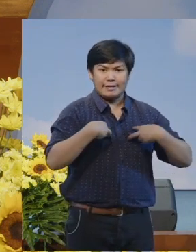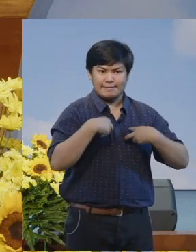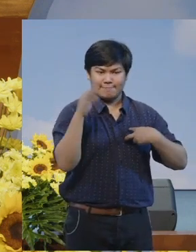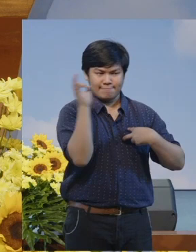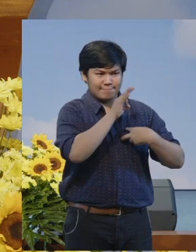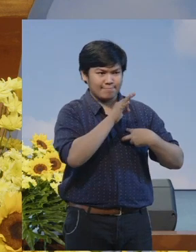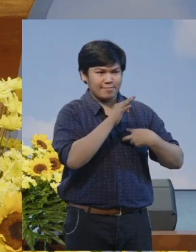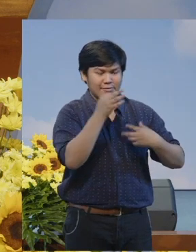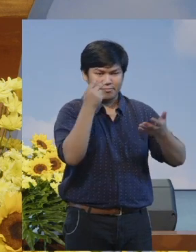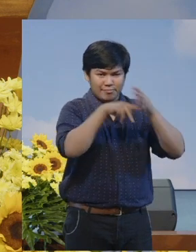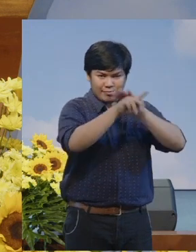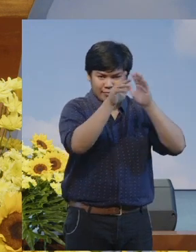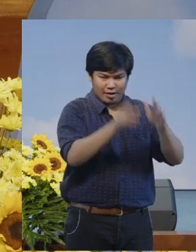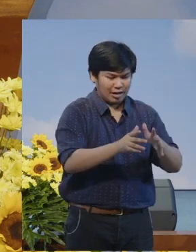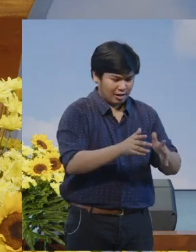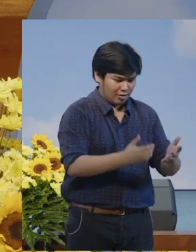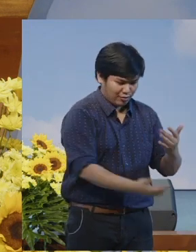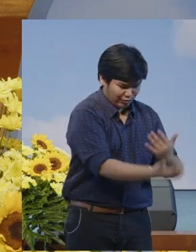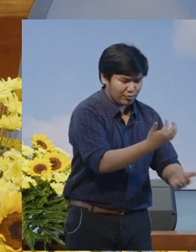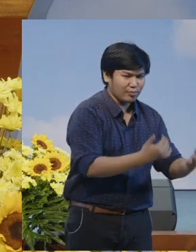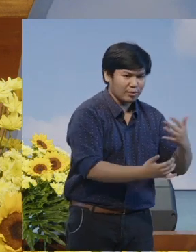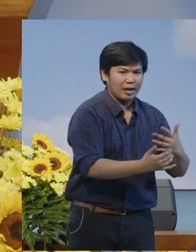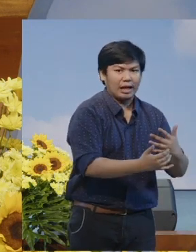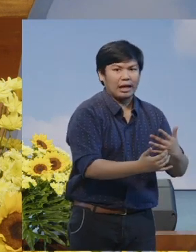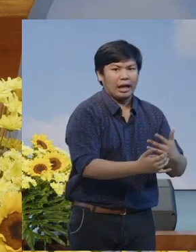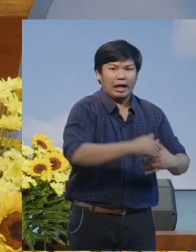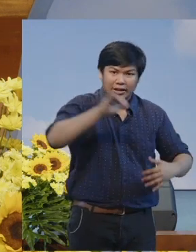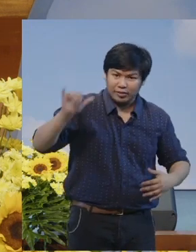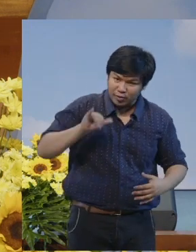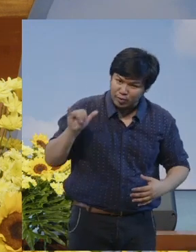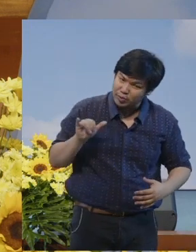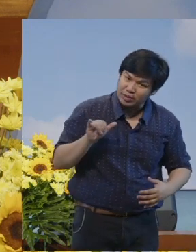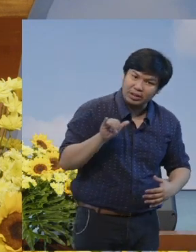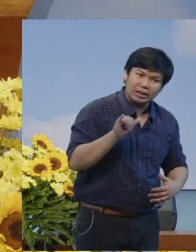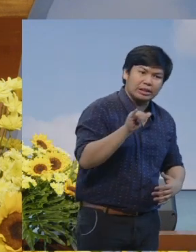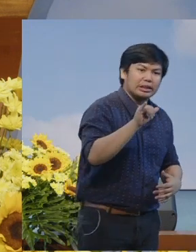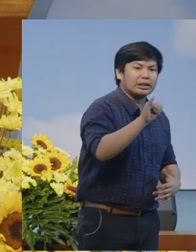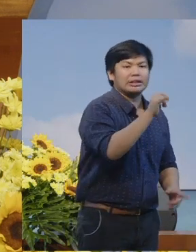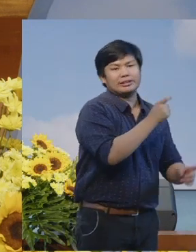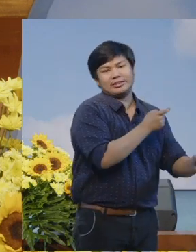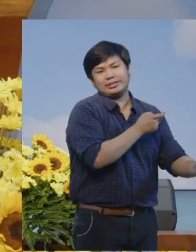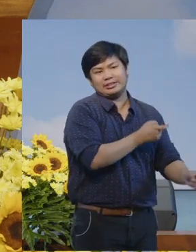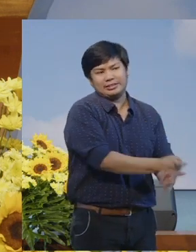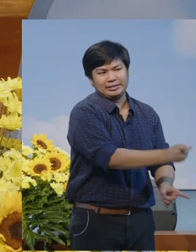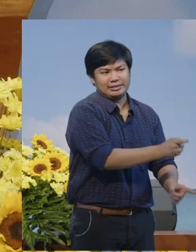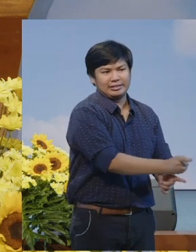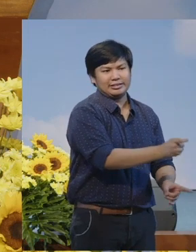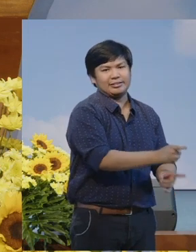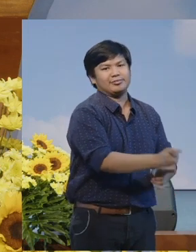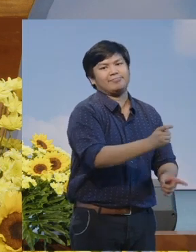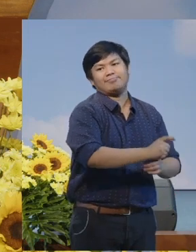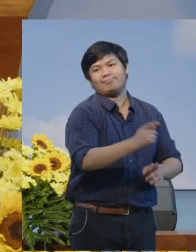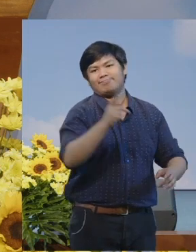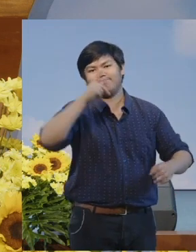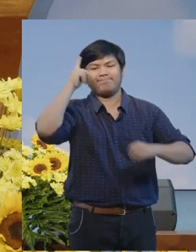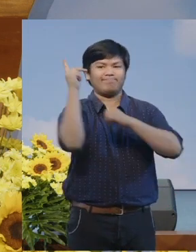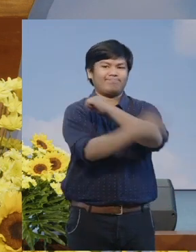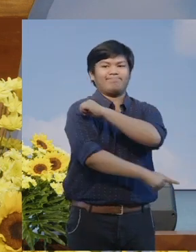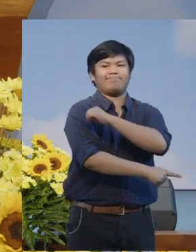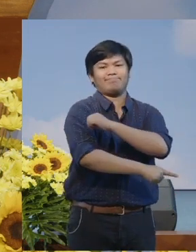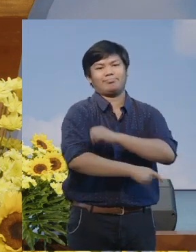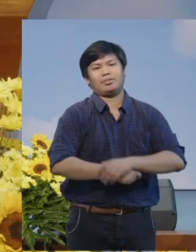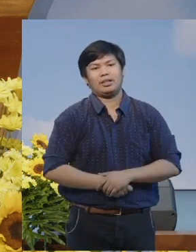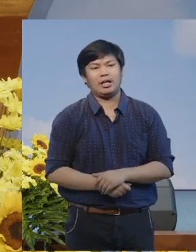prophet were, and they will be tormented day and night forever and ever. Talo na po ang ating